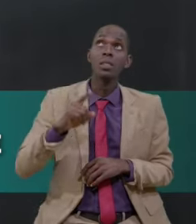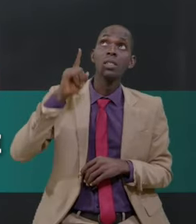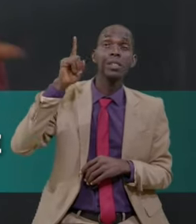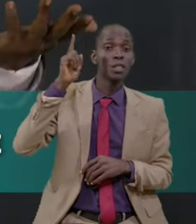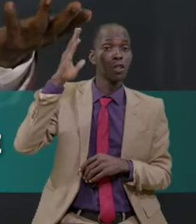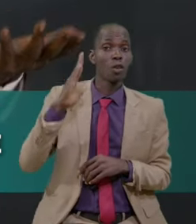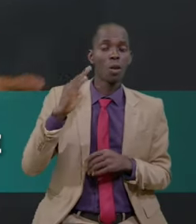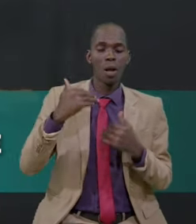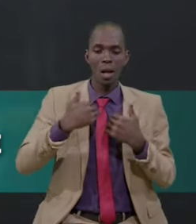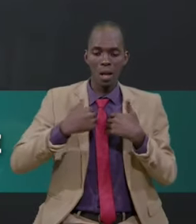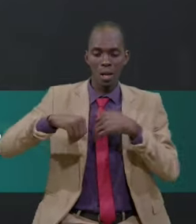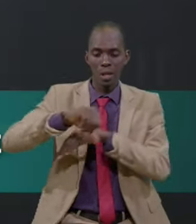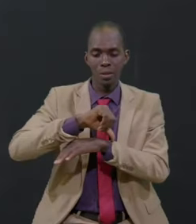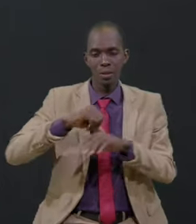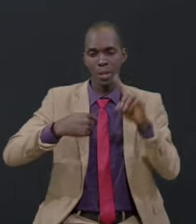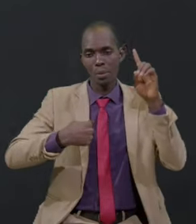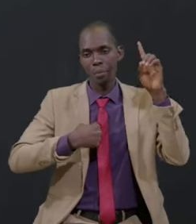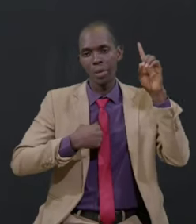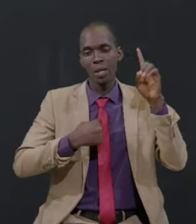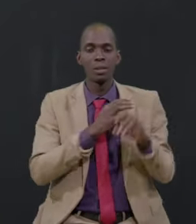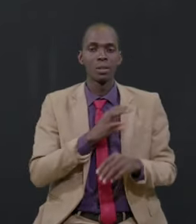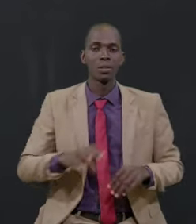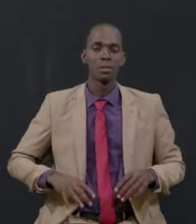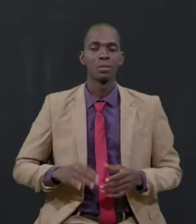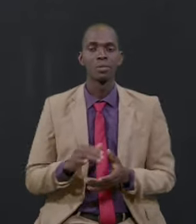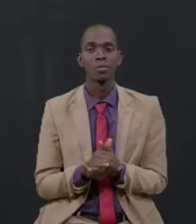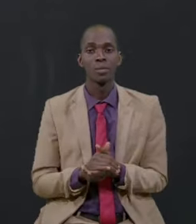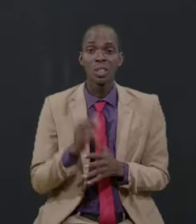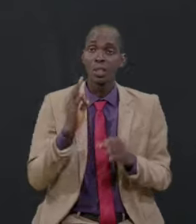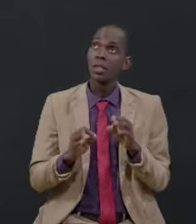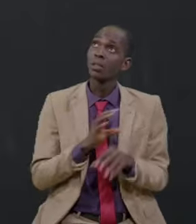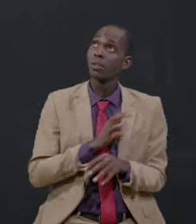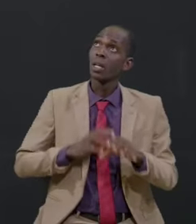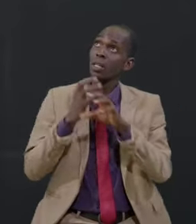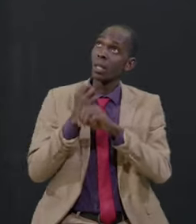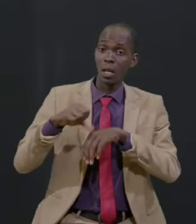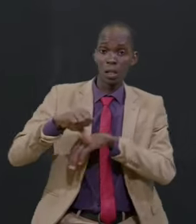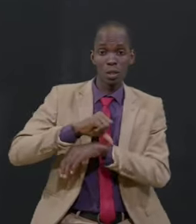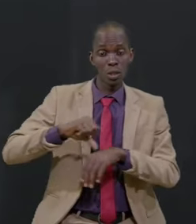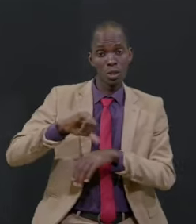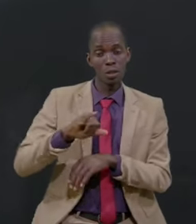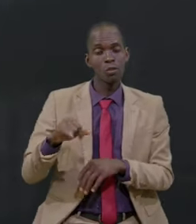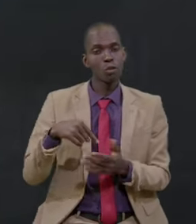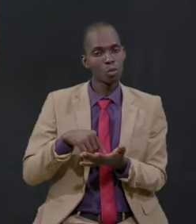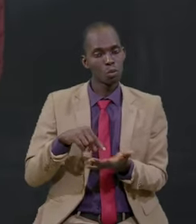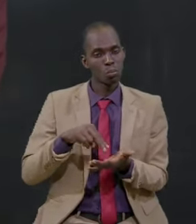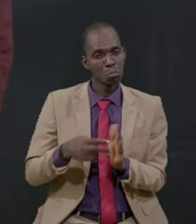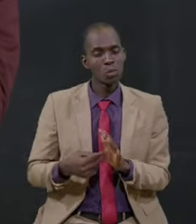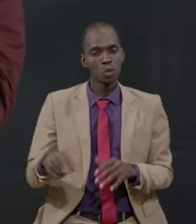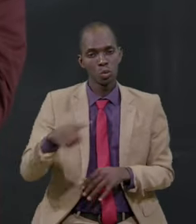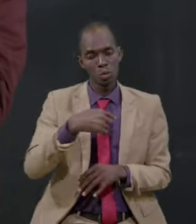Parce qu'il m'a oint. Si tu veux d'onction, nous avons besoin d'onction. Il dit le Père.